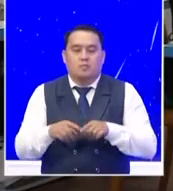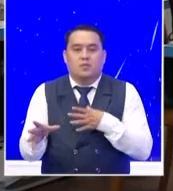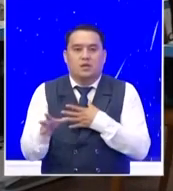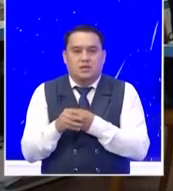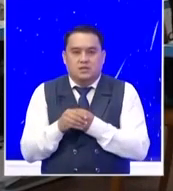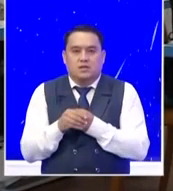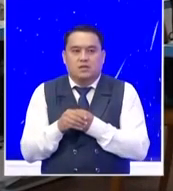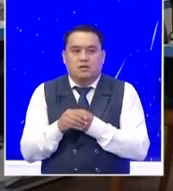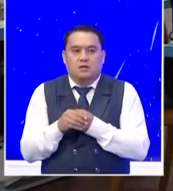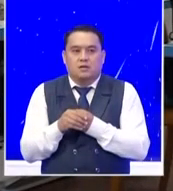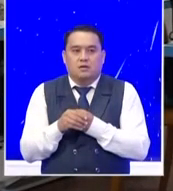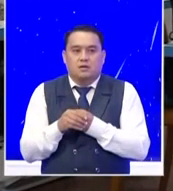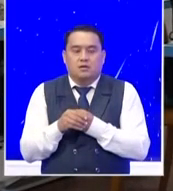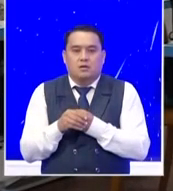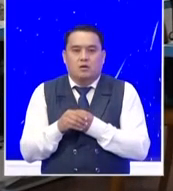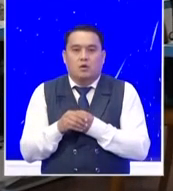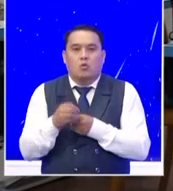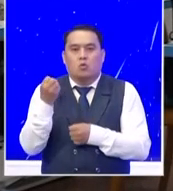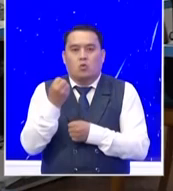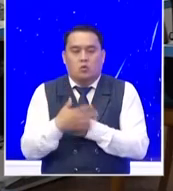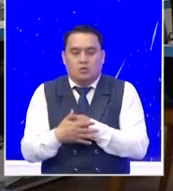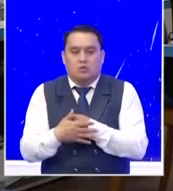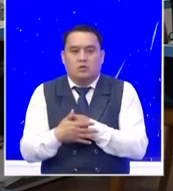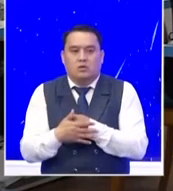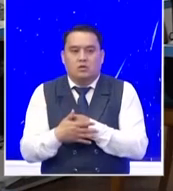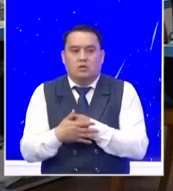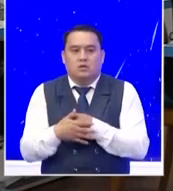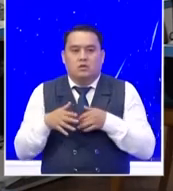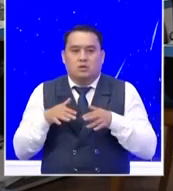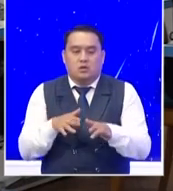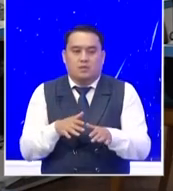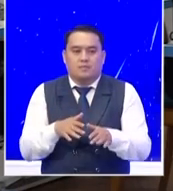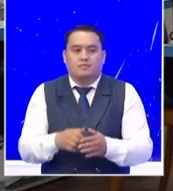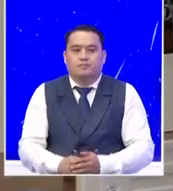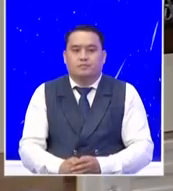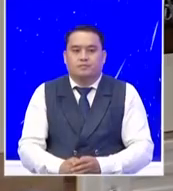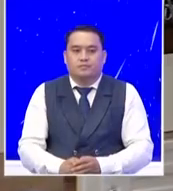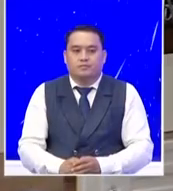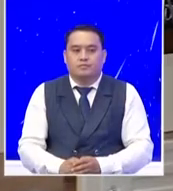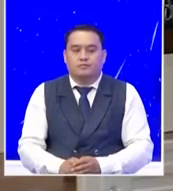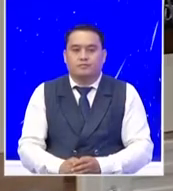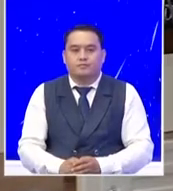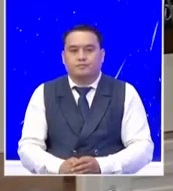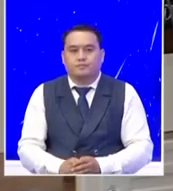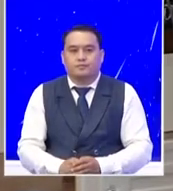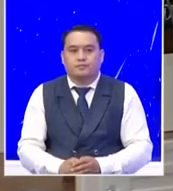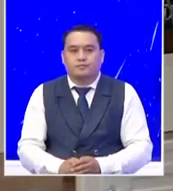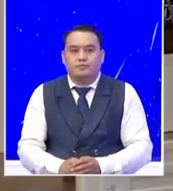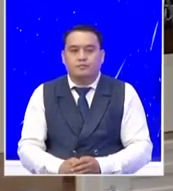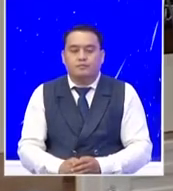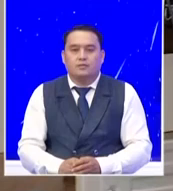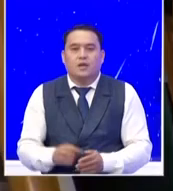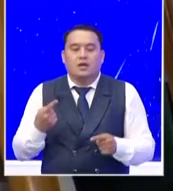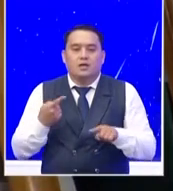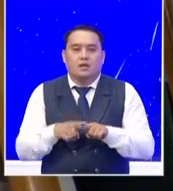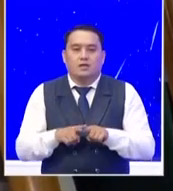бірлесе осындай ортақ істерге тарту жұмыстарын бірге атқарып жатырмыз. Айта кетейік, шағын кәсіпорын Техноавиа